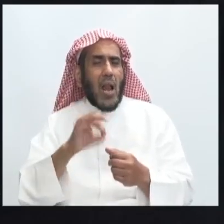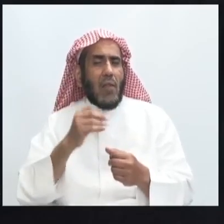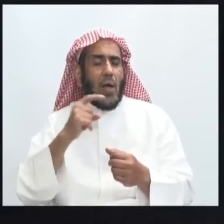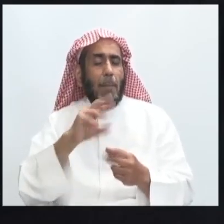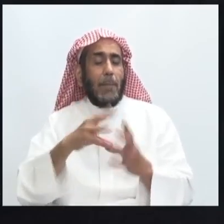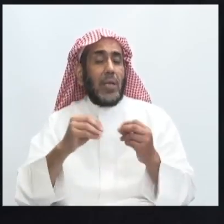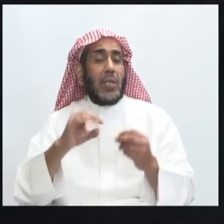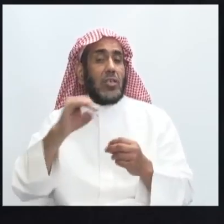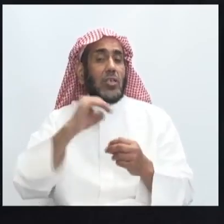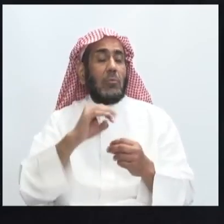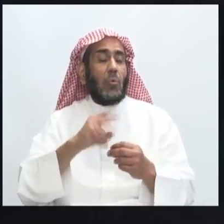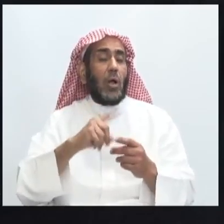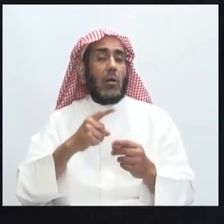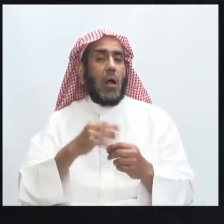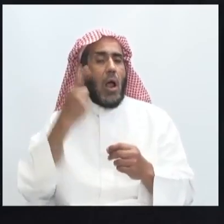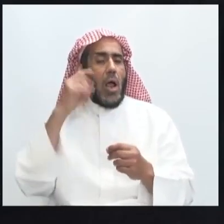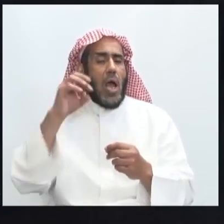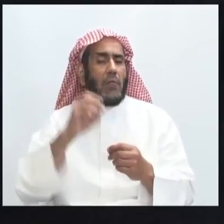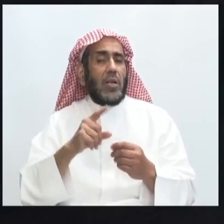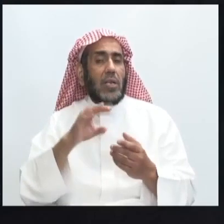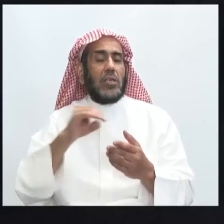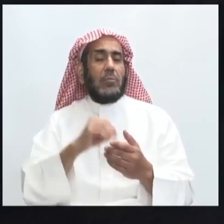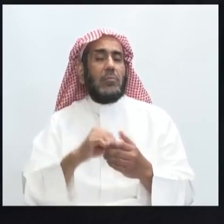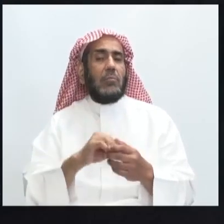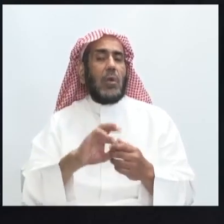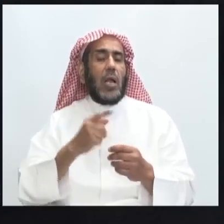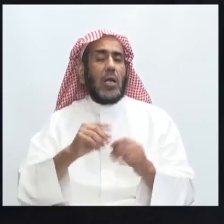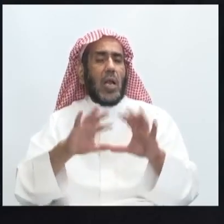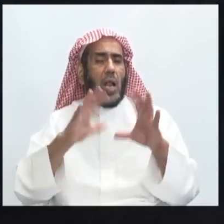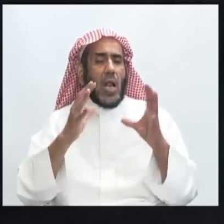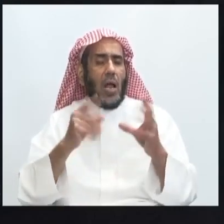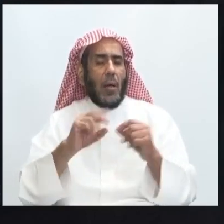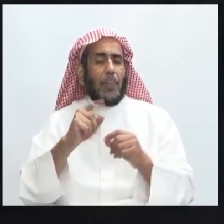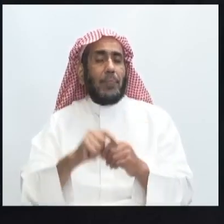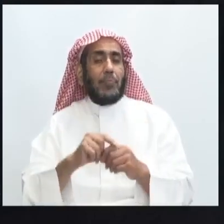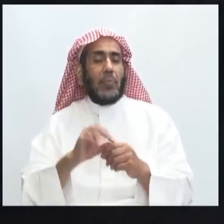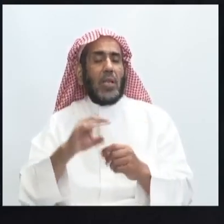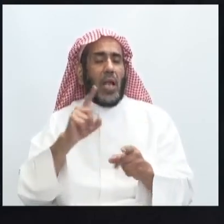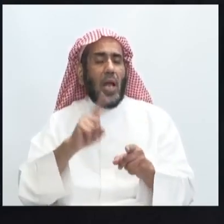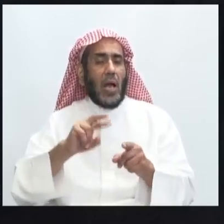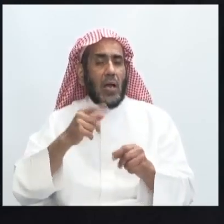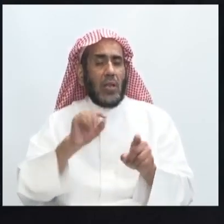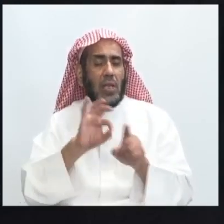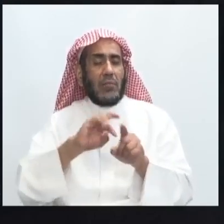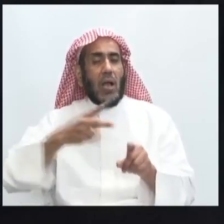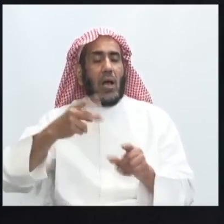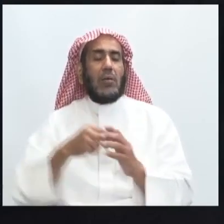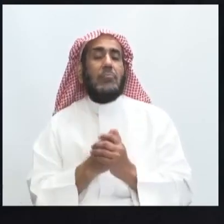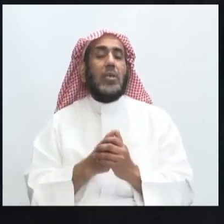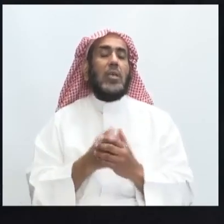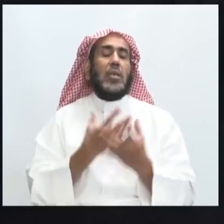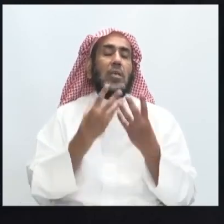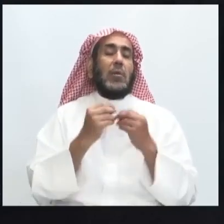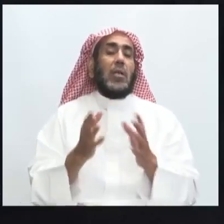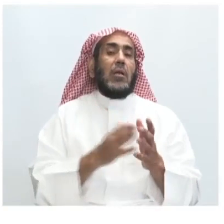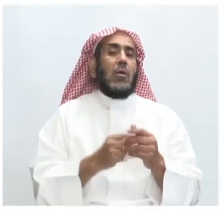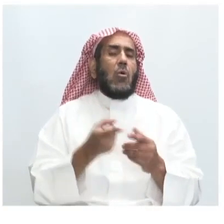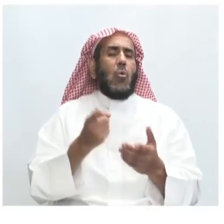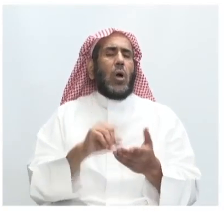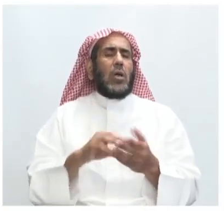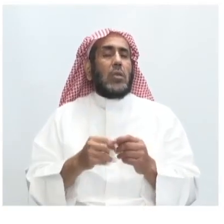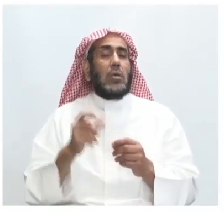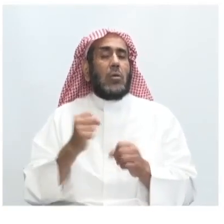معنى الاجابه ولكنه هو يعرف تلك الاجابه لكن الحال هو لغرض اخر جميل هنا وقد